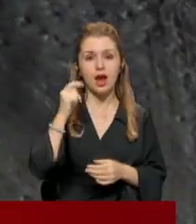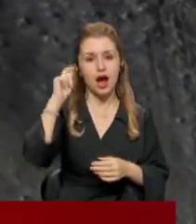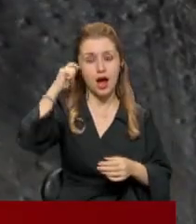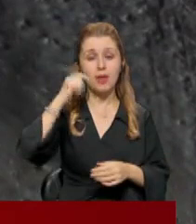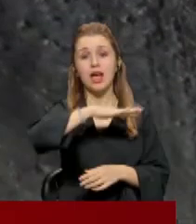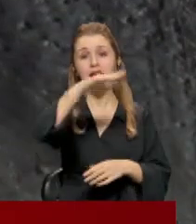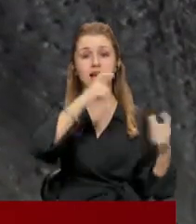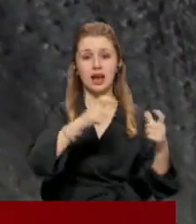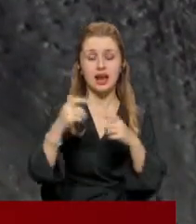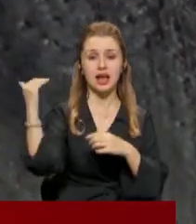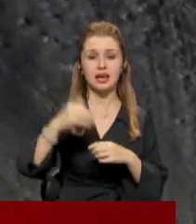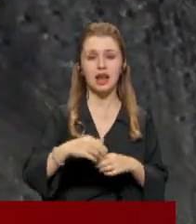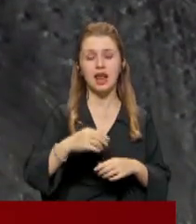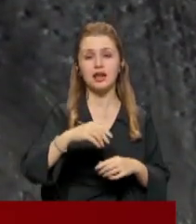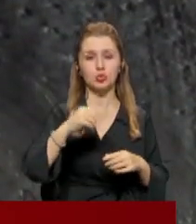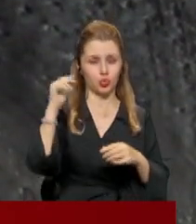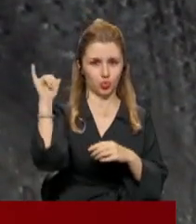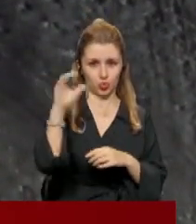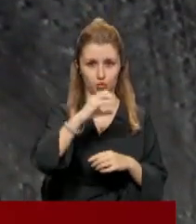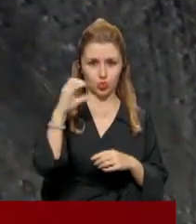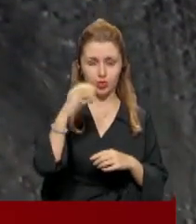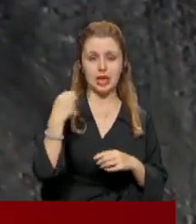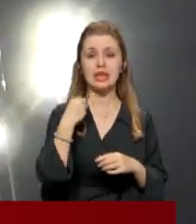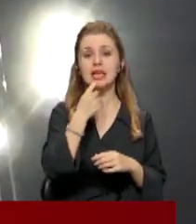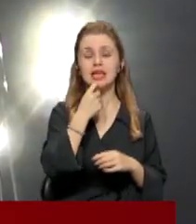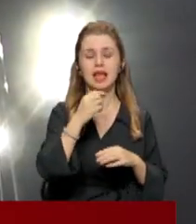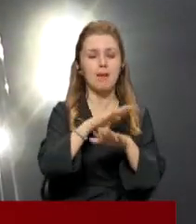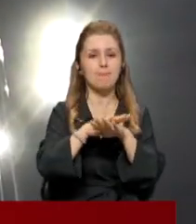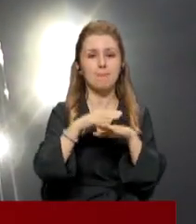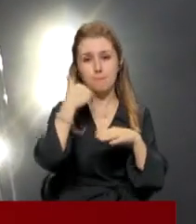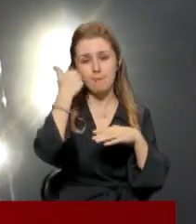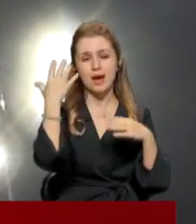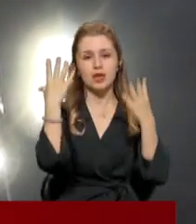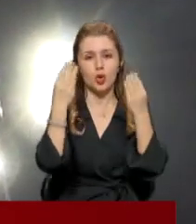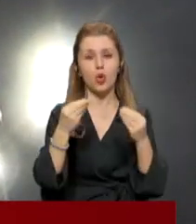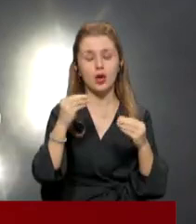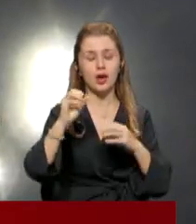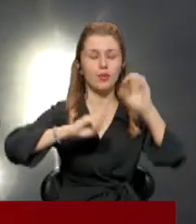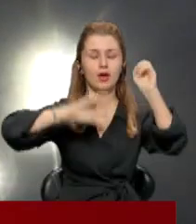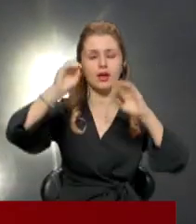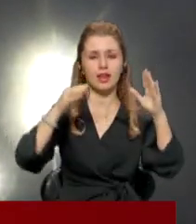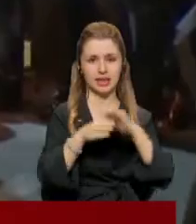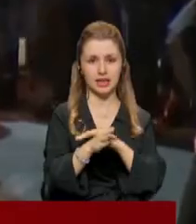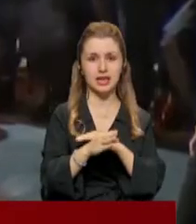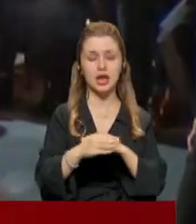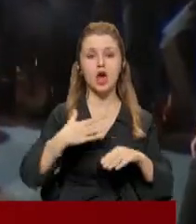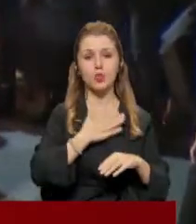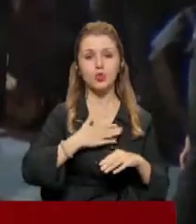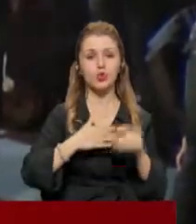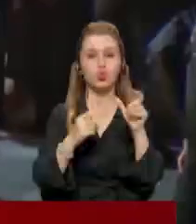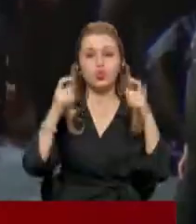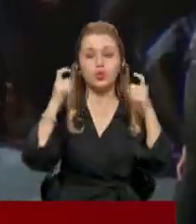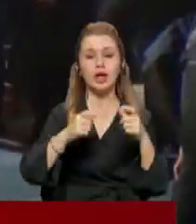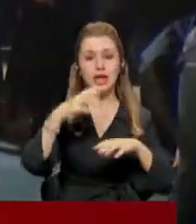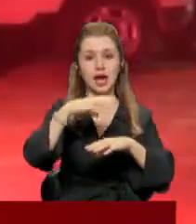tarafından gelen yerli ve yabancı turistler yeni yıla beyaz örtü ve havai fişek gösterilerinin büyüsüyle girdi. Bursa Uludağ'da ise